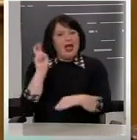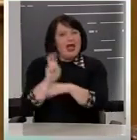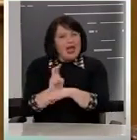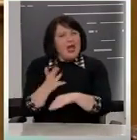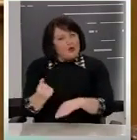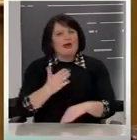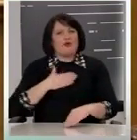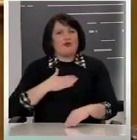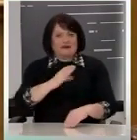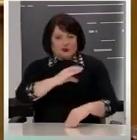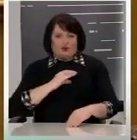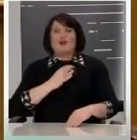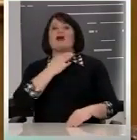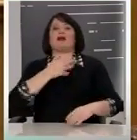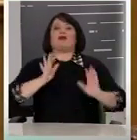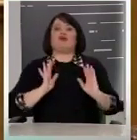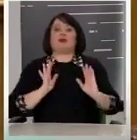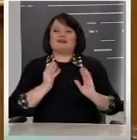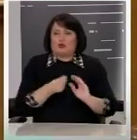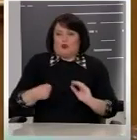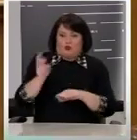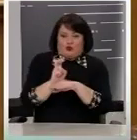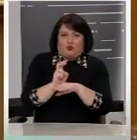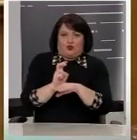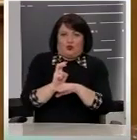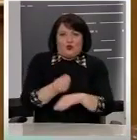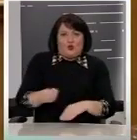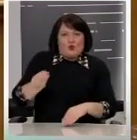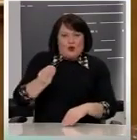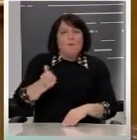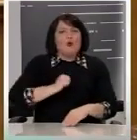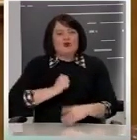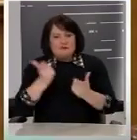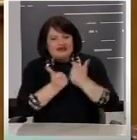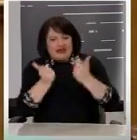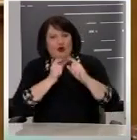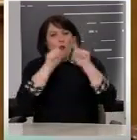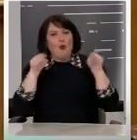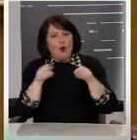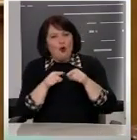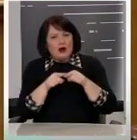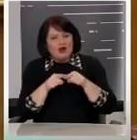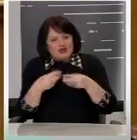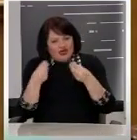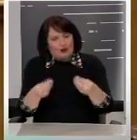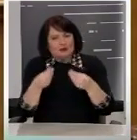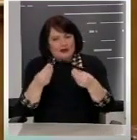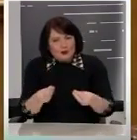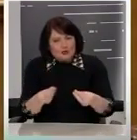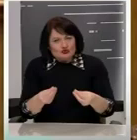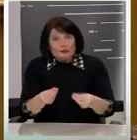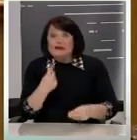αποθέματα, δημιουργούμε περισσότερα αποθέματα, θα βγούμε περισσότερες φορές στις αγορές από μία φορά. Και τι σας είχα